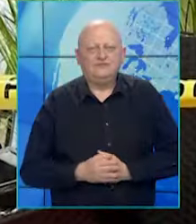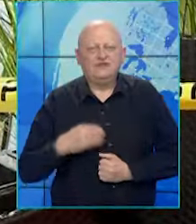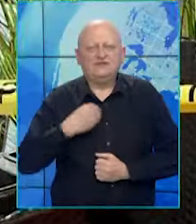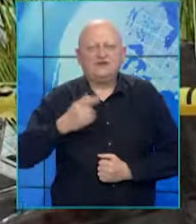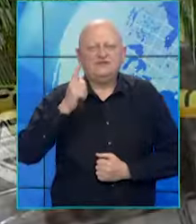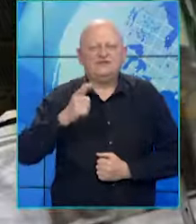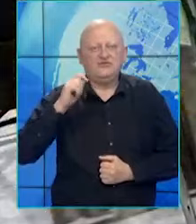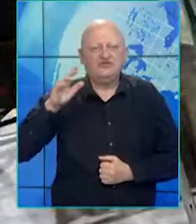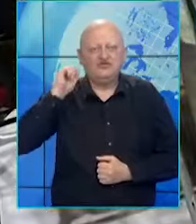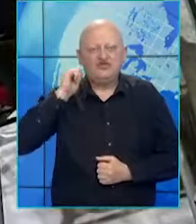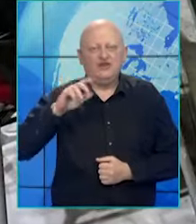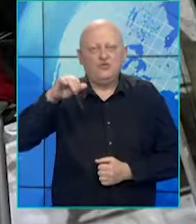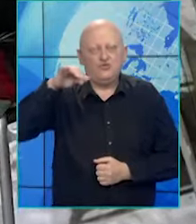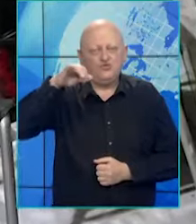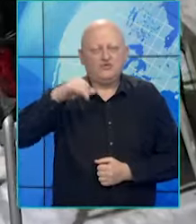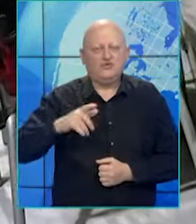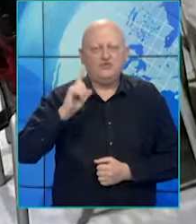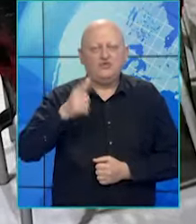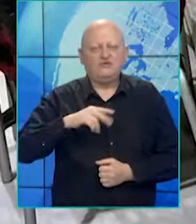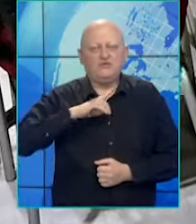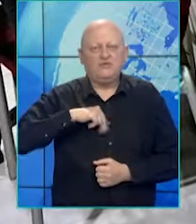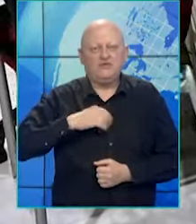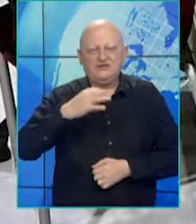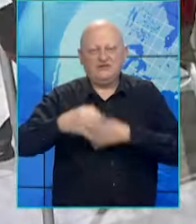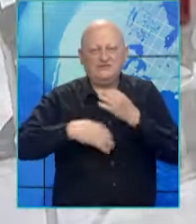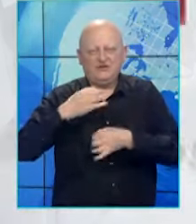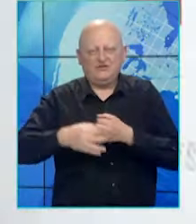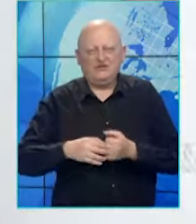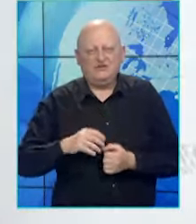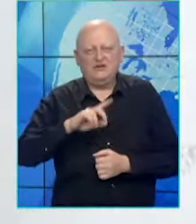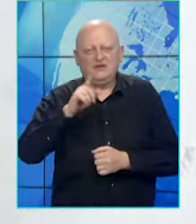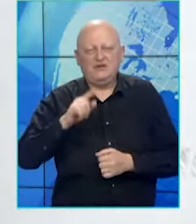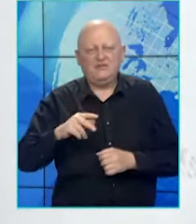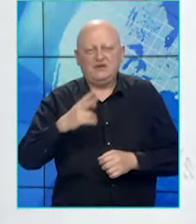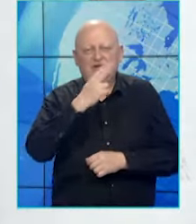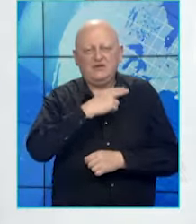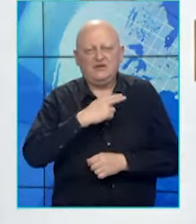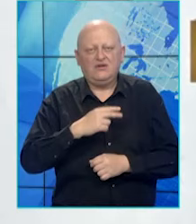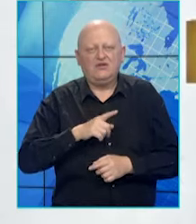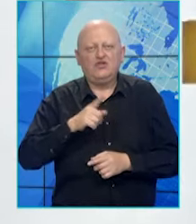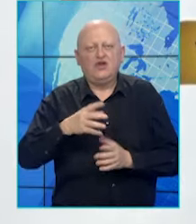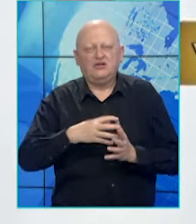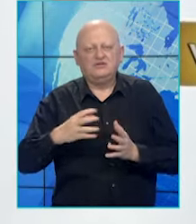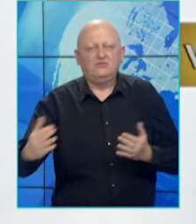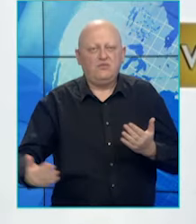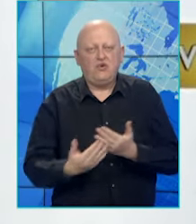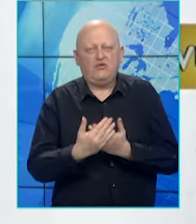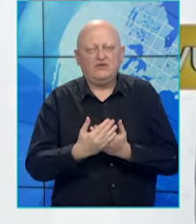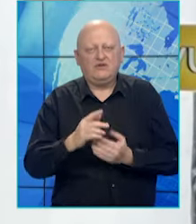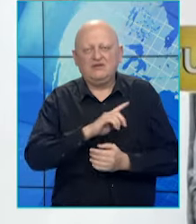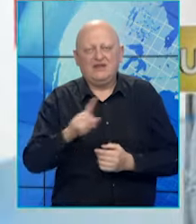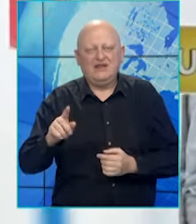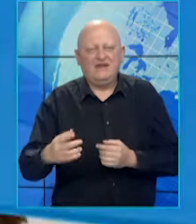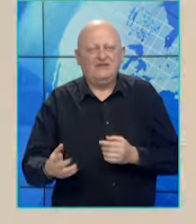stravično ubistvo žene u Tuzli. Ubica policijski inspektor. Pitanje za nadležne. Do kada ćemo ponavljati nijedna